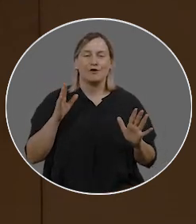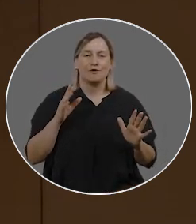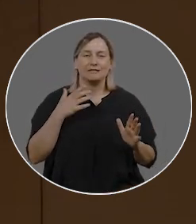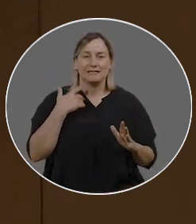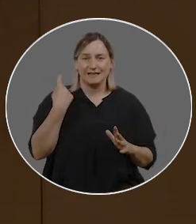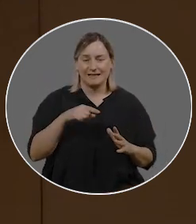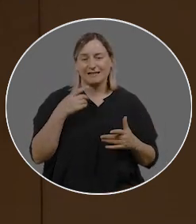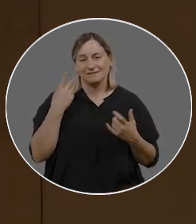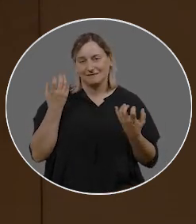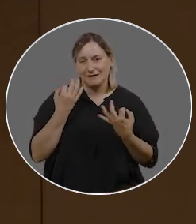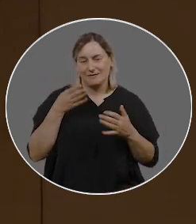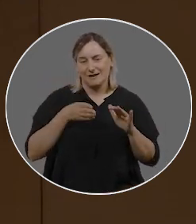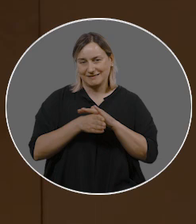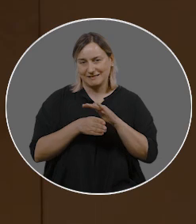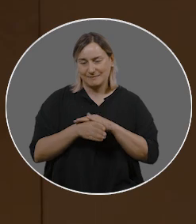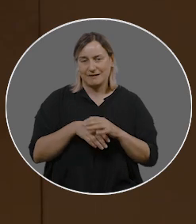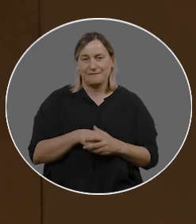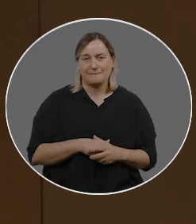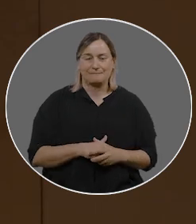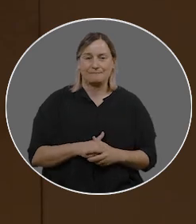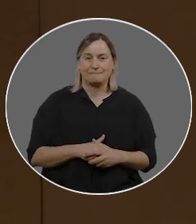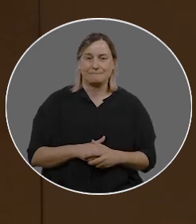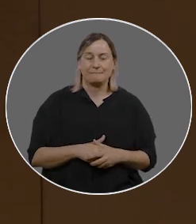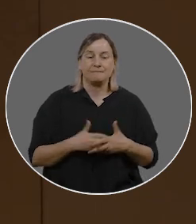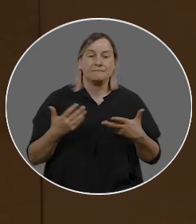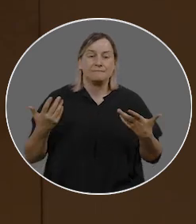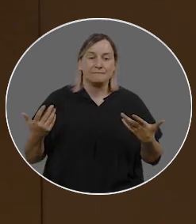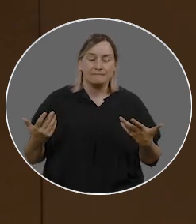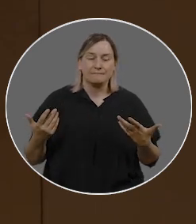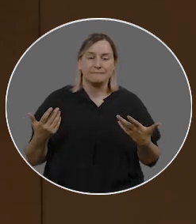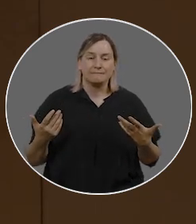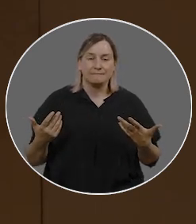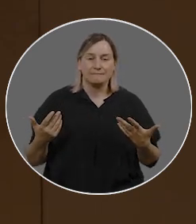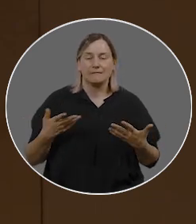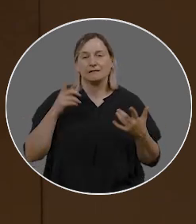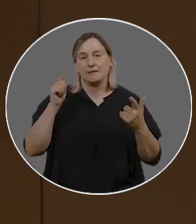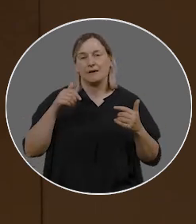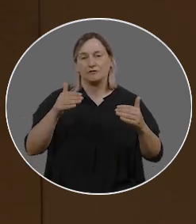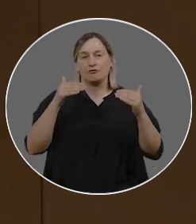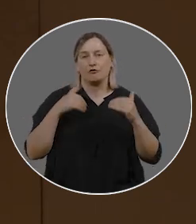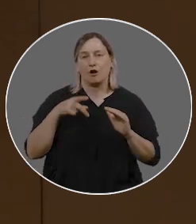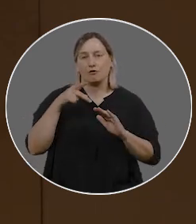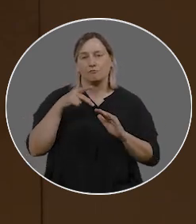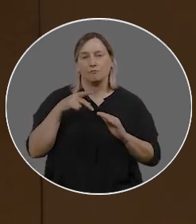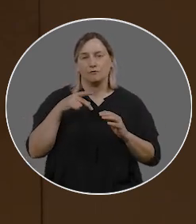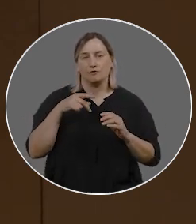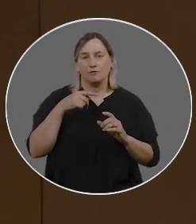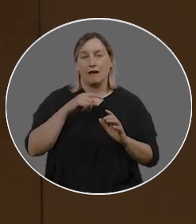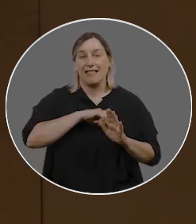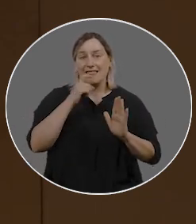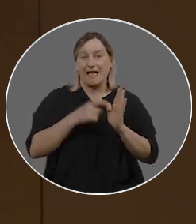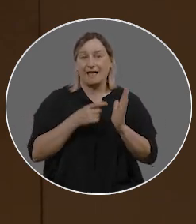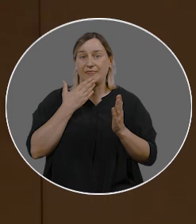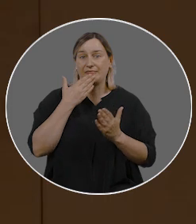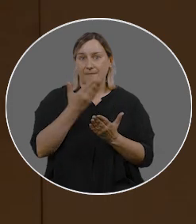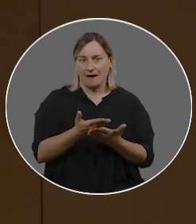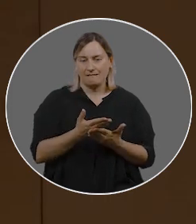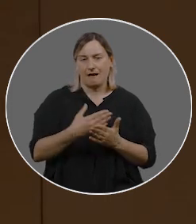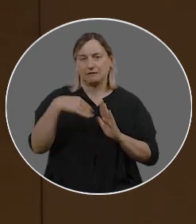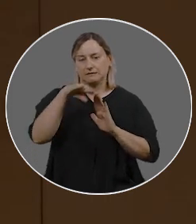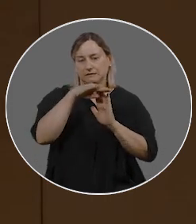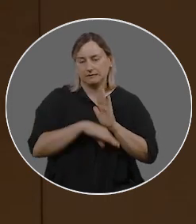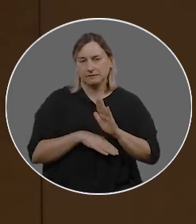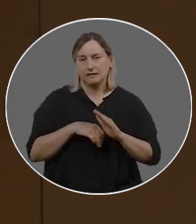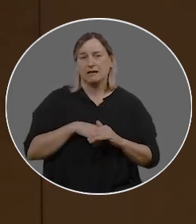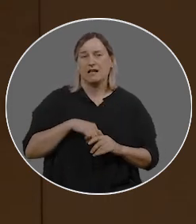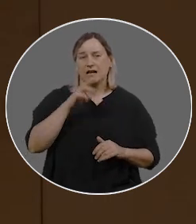teniu, que siguin accessibles. Llavors, i a part d'això, heu de complir una sèrie de coses que la llei us demana, que és uns informes que heu de fer cada